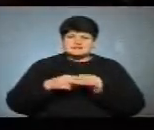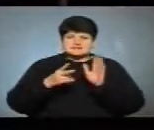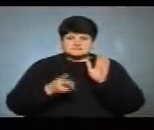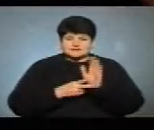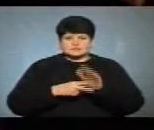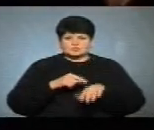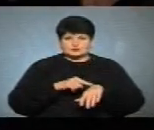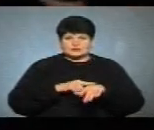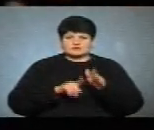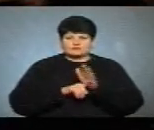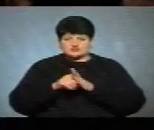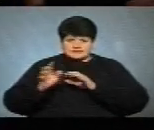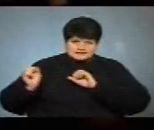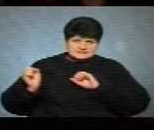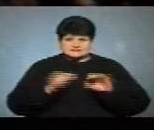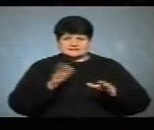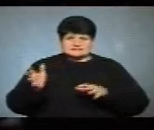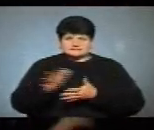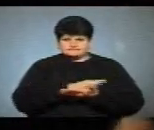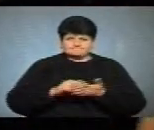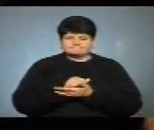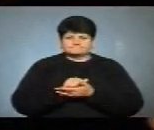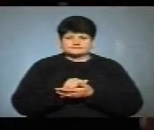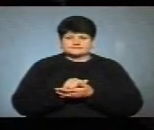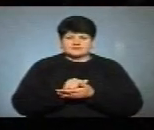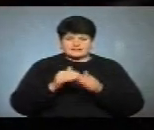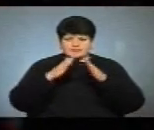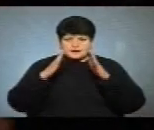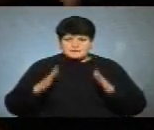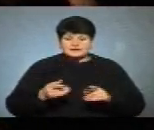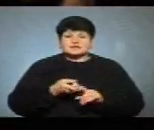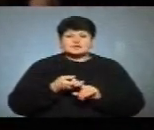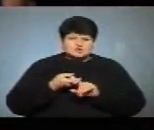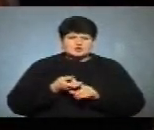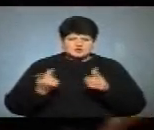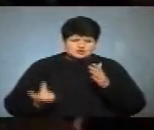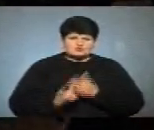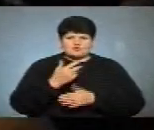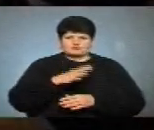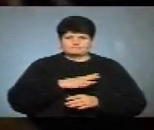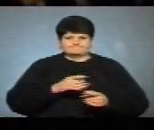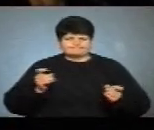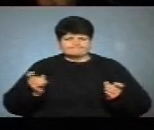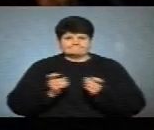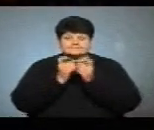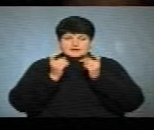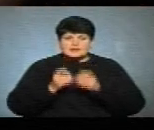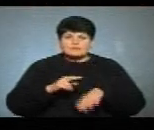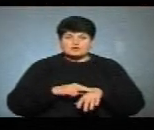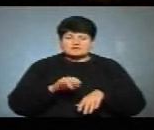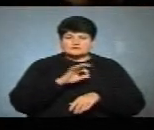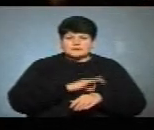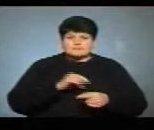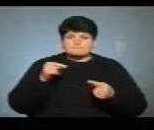правоохоронці почали зносити намети протестувальників. Через це знову відбулися сутички. Під час них поліцейські застосували